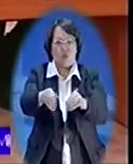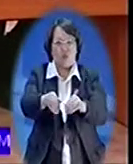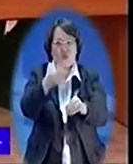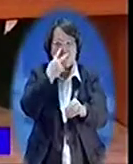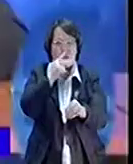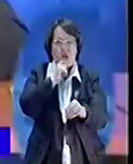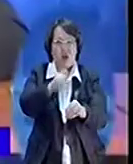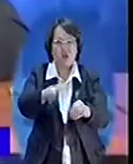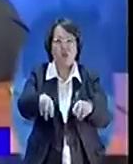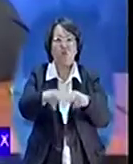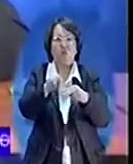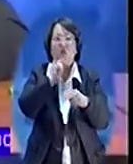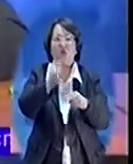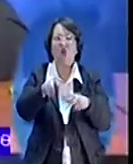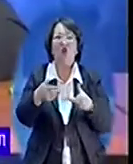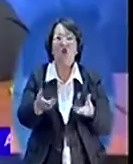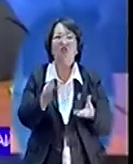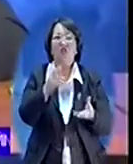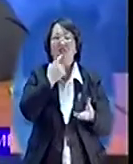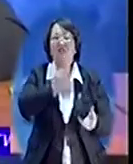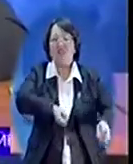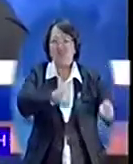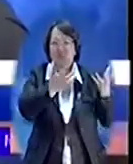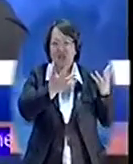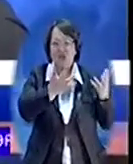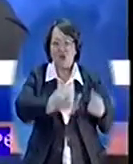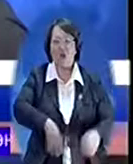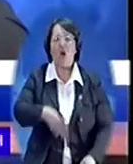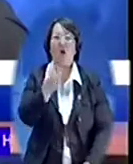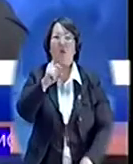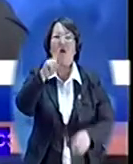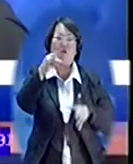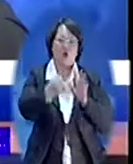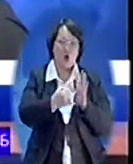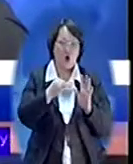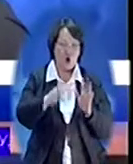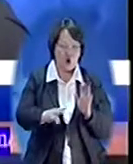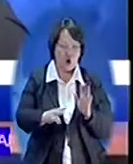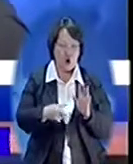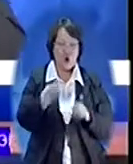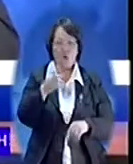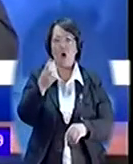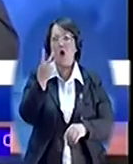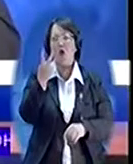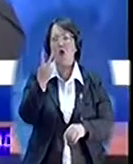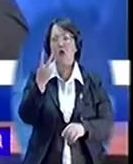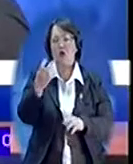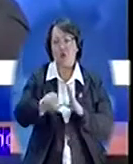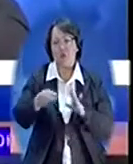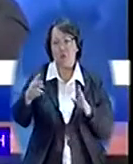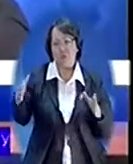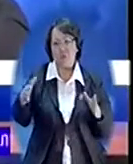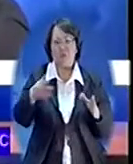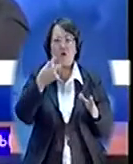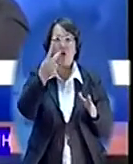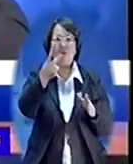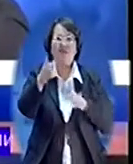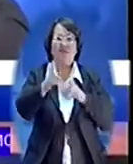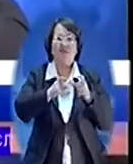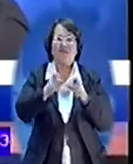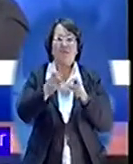хийдэг байна. 2017 он, 2022 онд бол харин 2 үзүүлэлт муудах юм